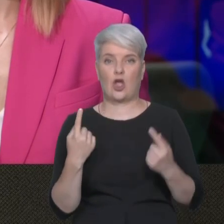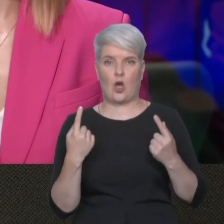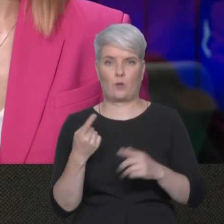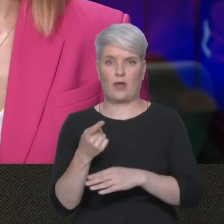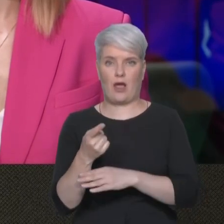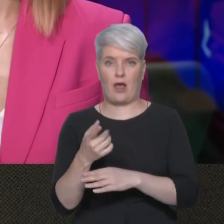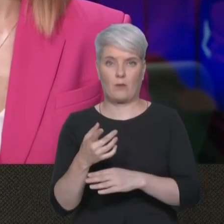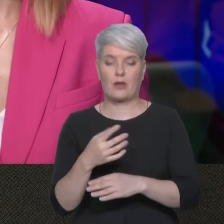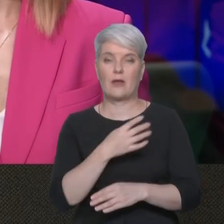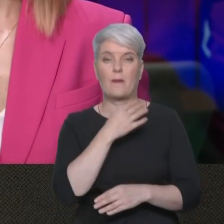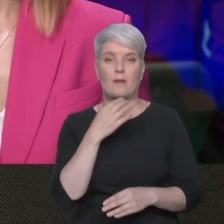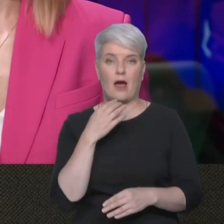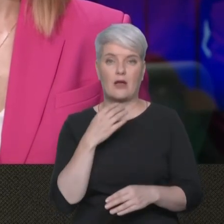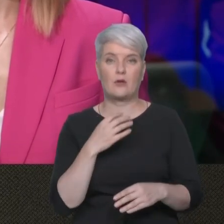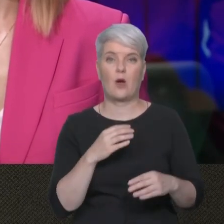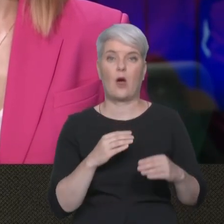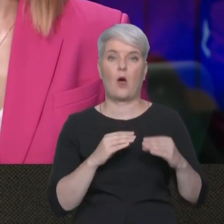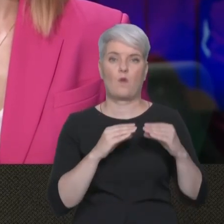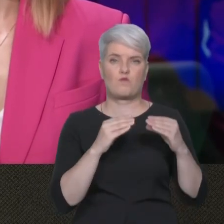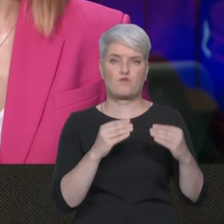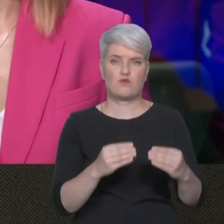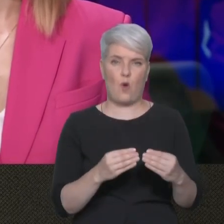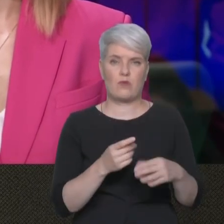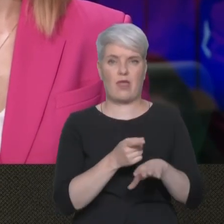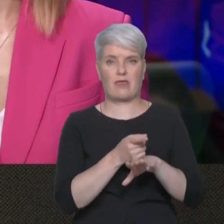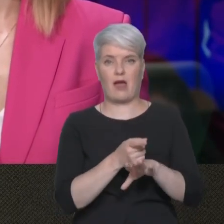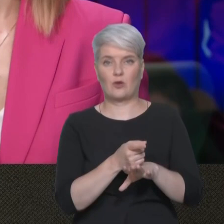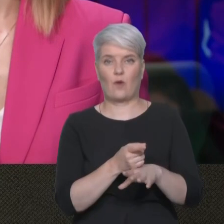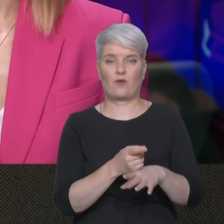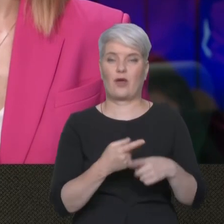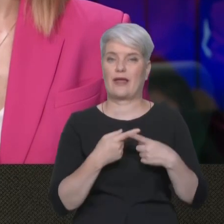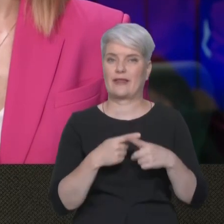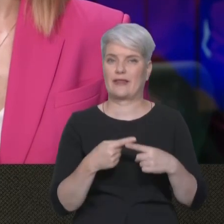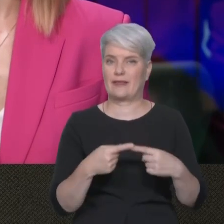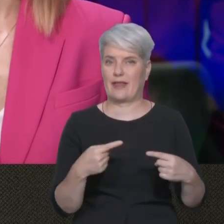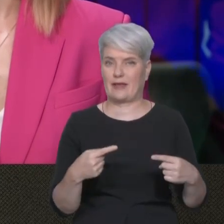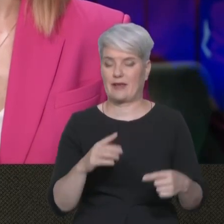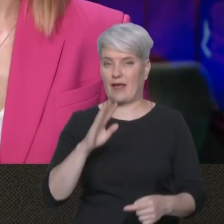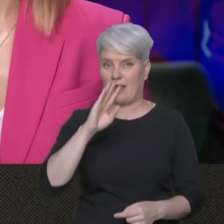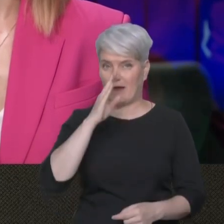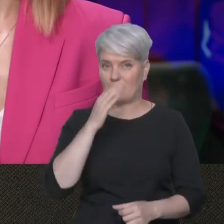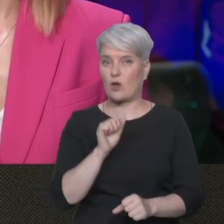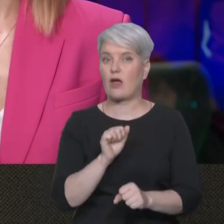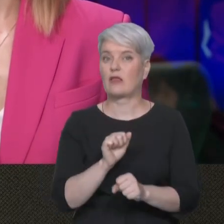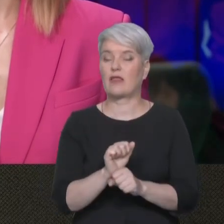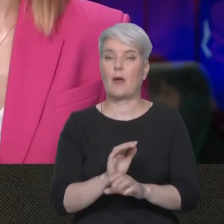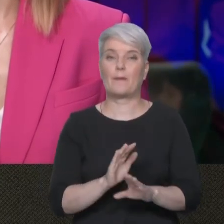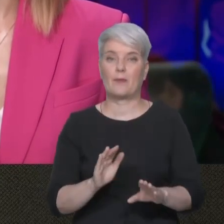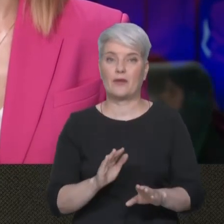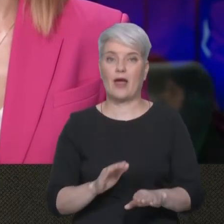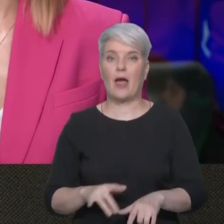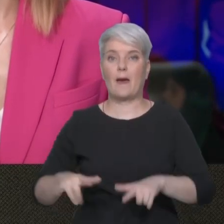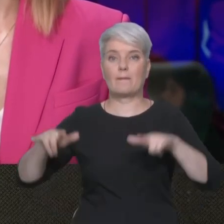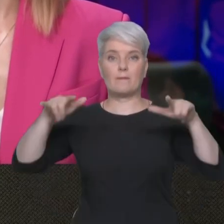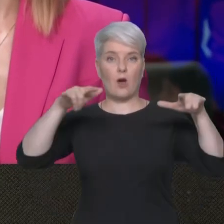багато автобронетанкової техніки. Зараз уточнюємо всі результати. Можемо засвідчити, що ворог не припиняє повітряну